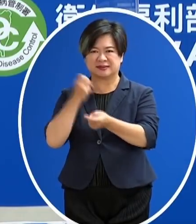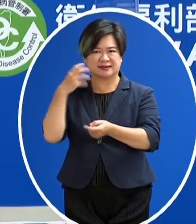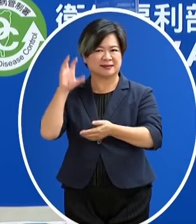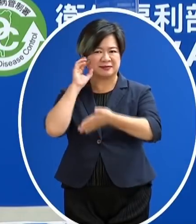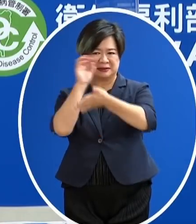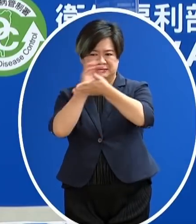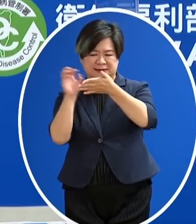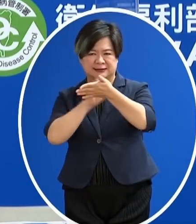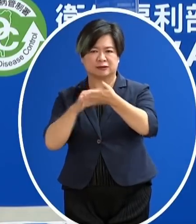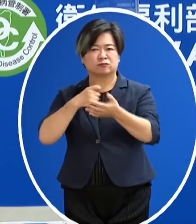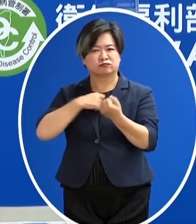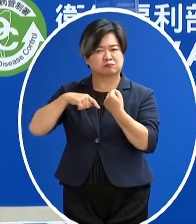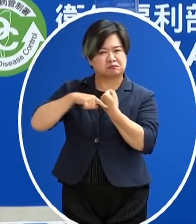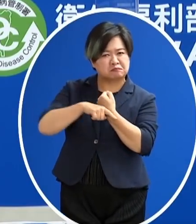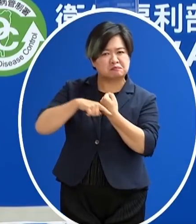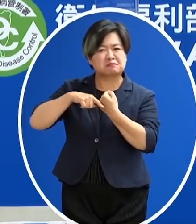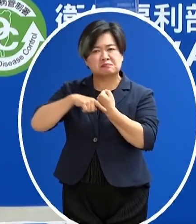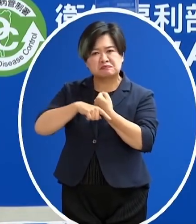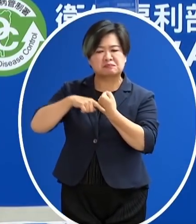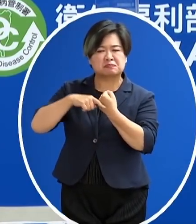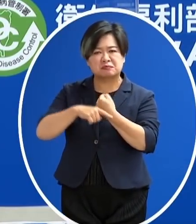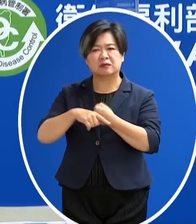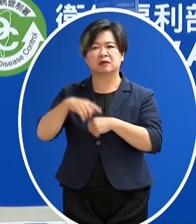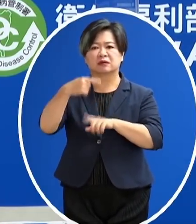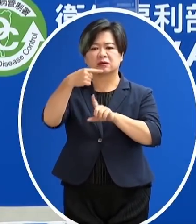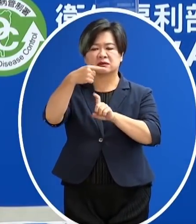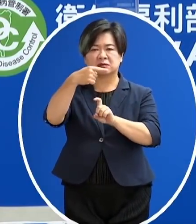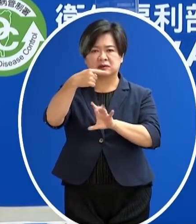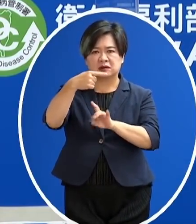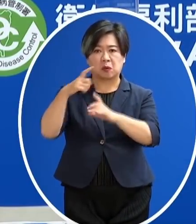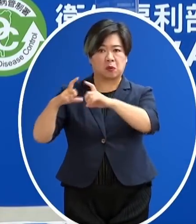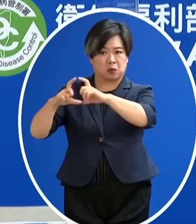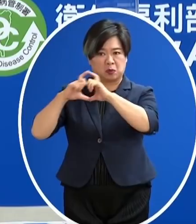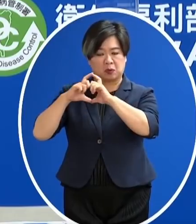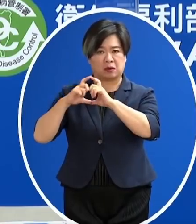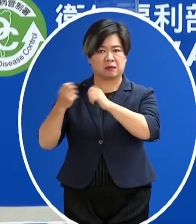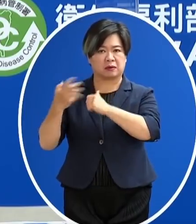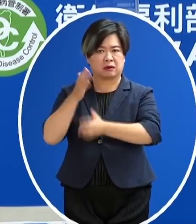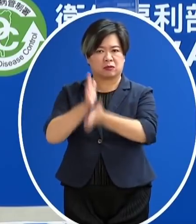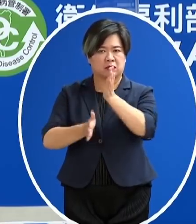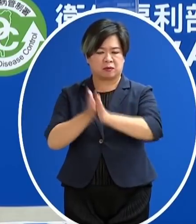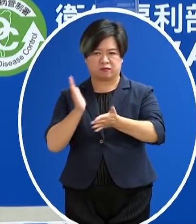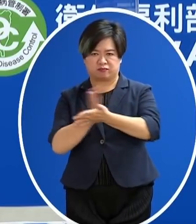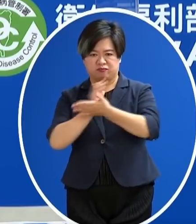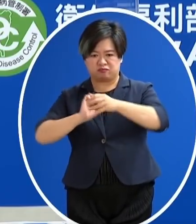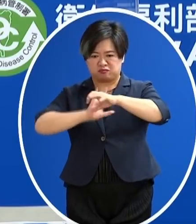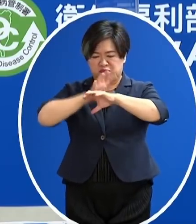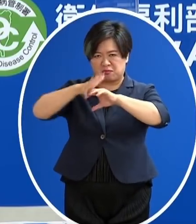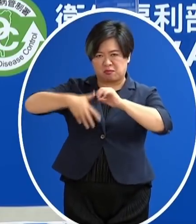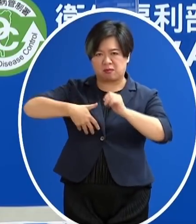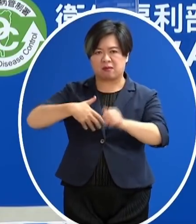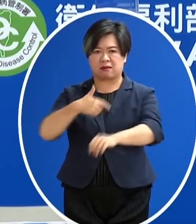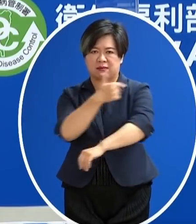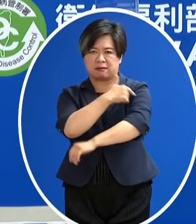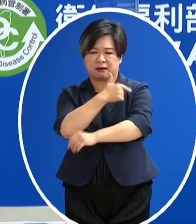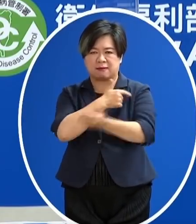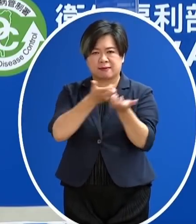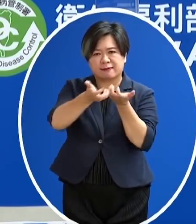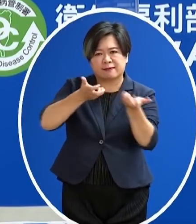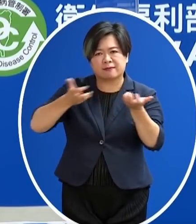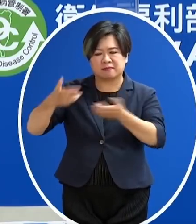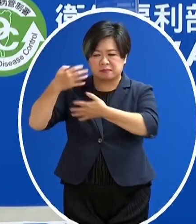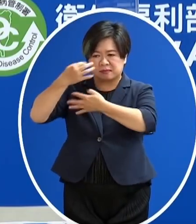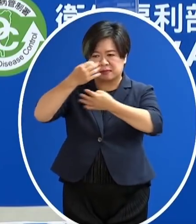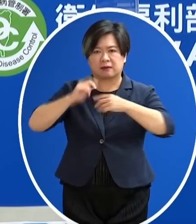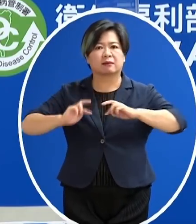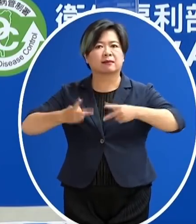论。然后1月15日就回复我们，应重新评估全球疫苗供应量及调整时